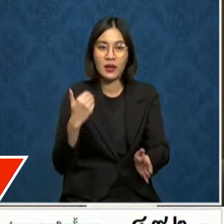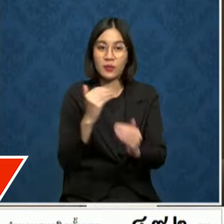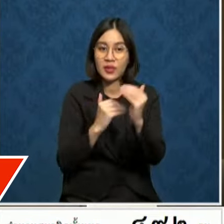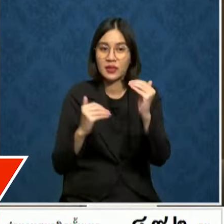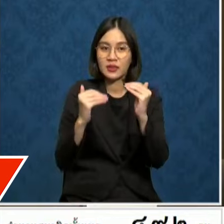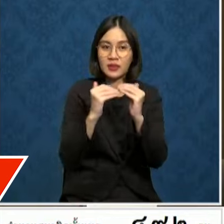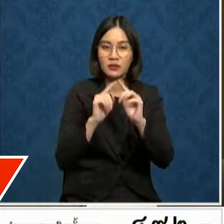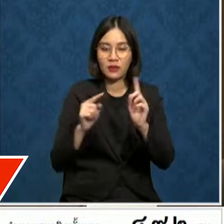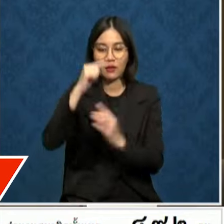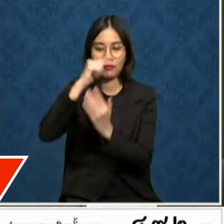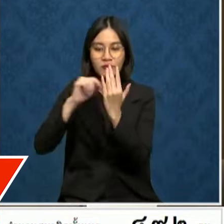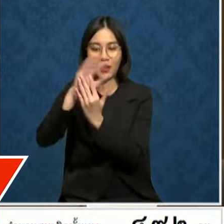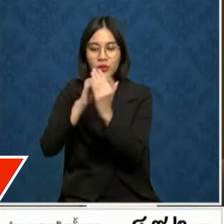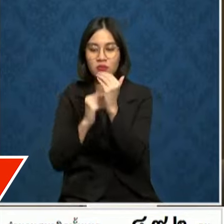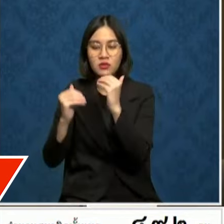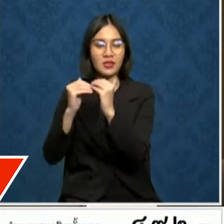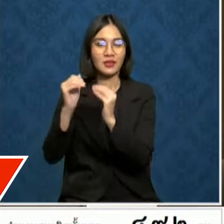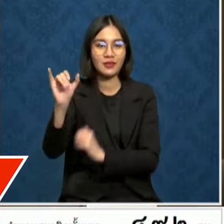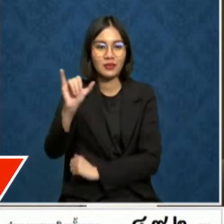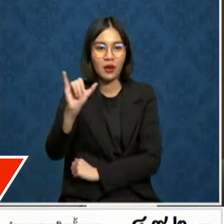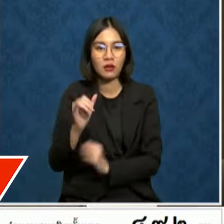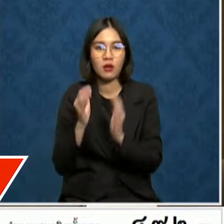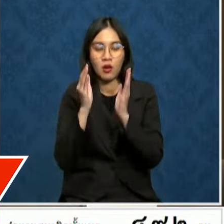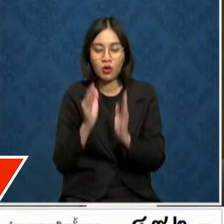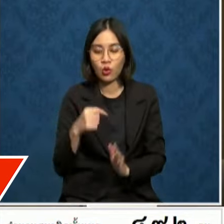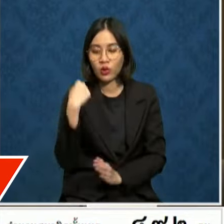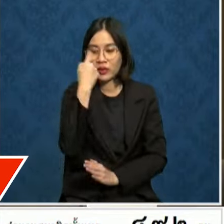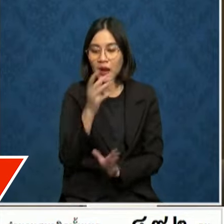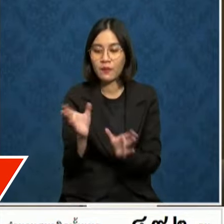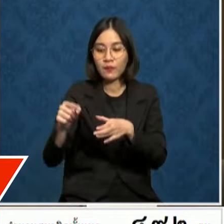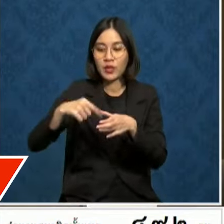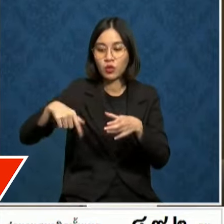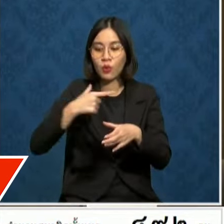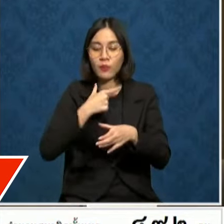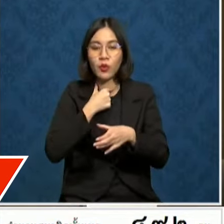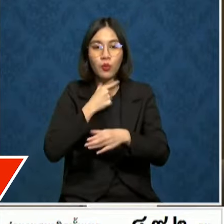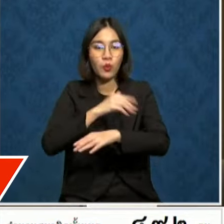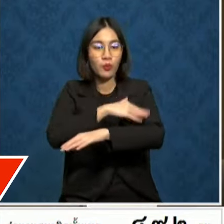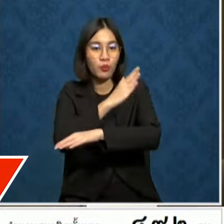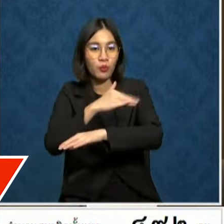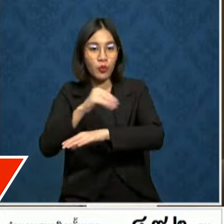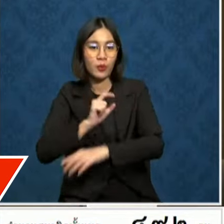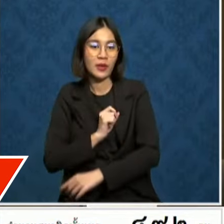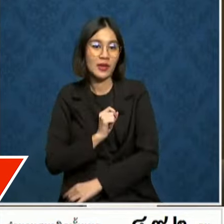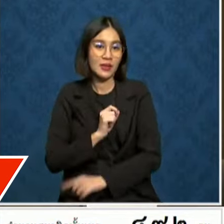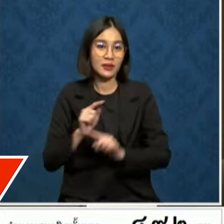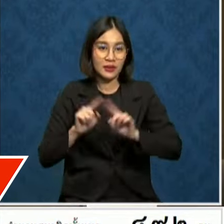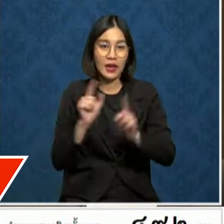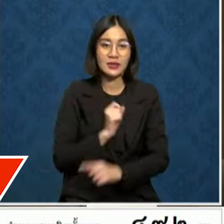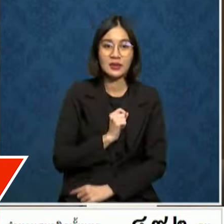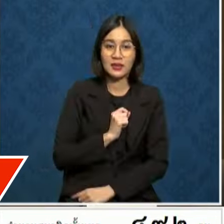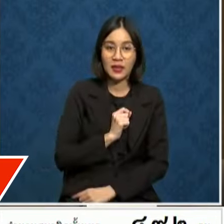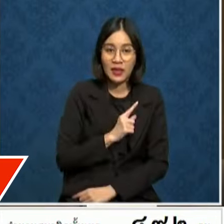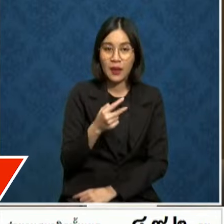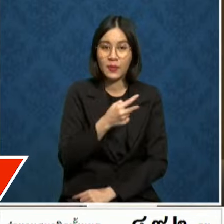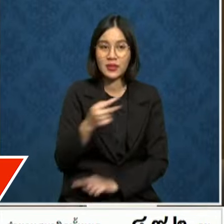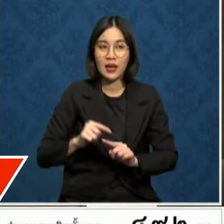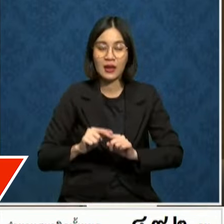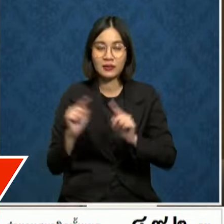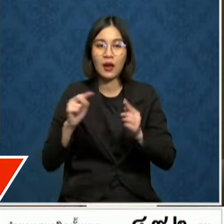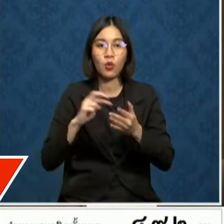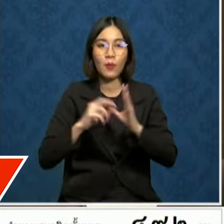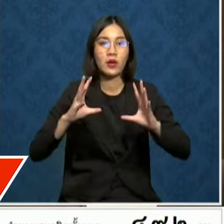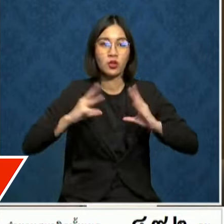สิทธิ์ในขณะที่ประเทศไทยยังไม่มีสิทธิ์นะคะบุคคลที่เป็นชนกลุ่มน้อยทางชาติพันธุ์ศาสนาหรือภาษาในนิวซีแลนด์จะต้องไม่ถูก